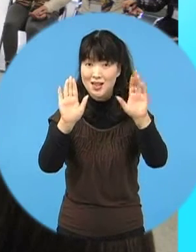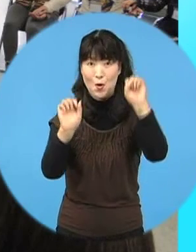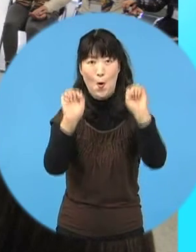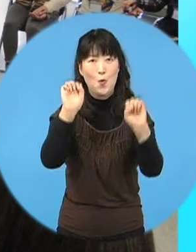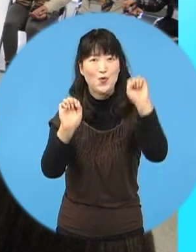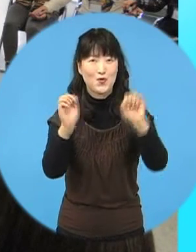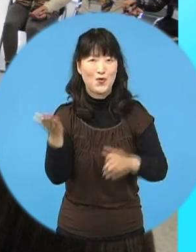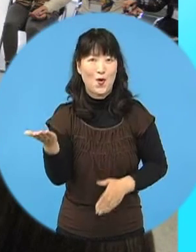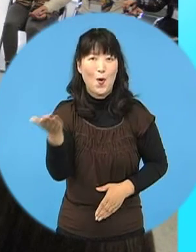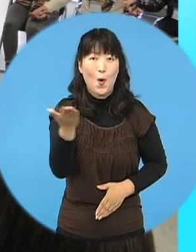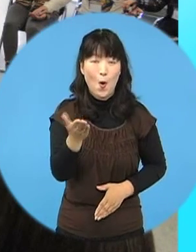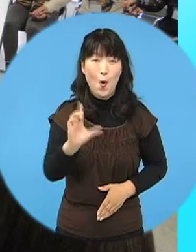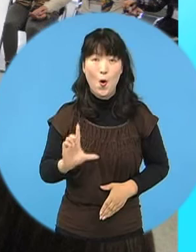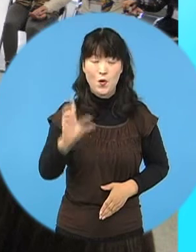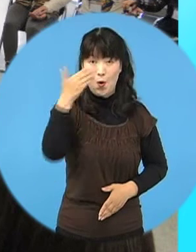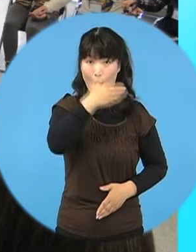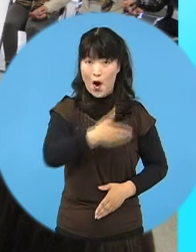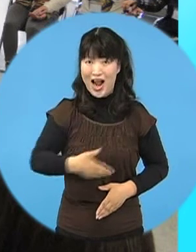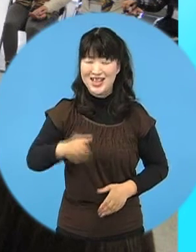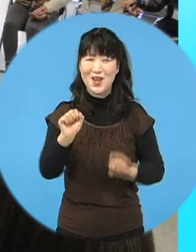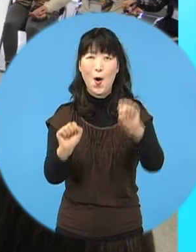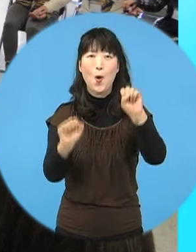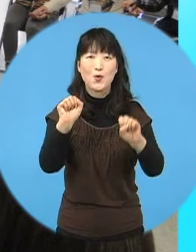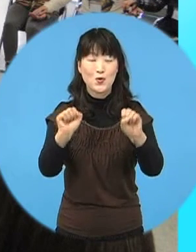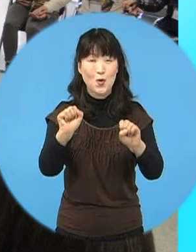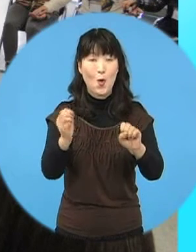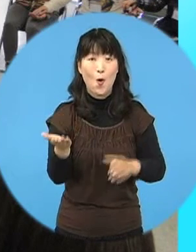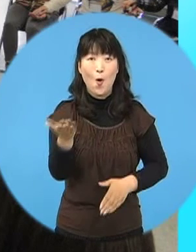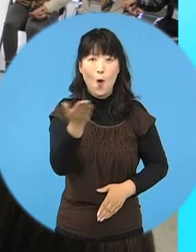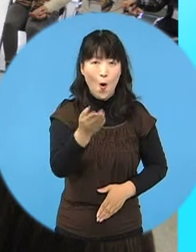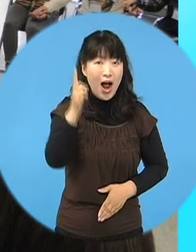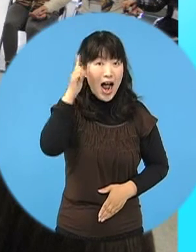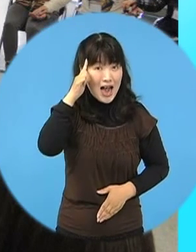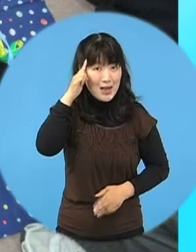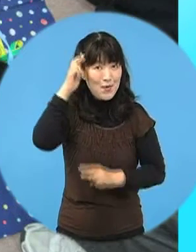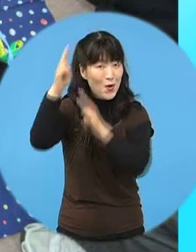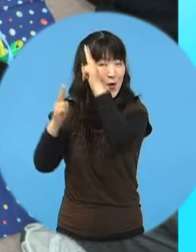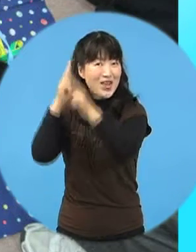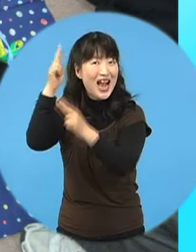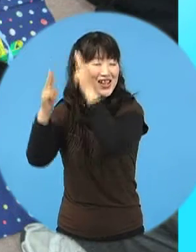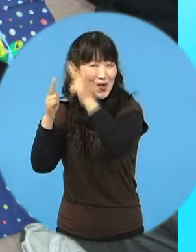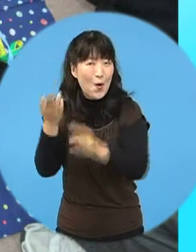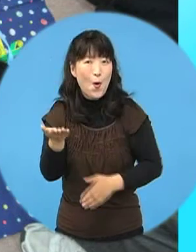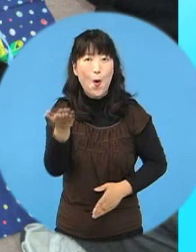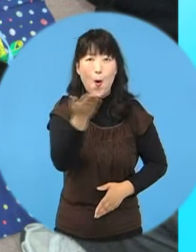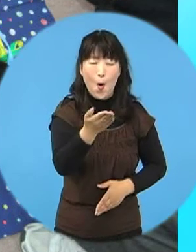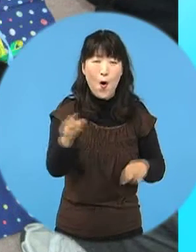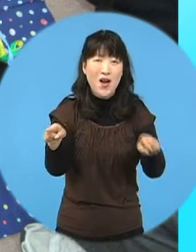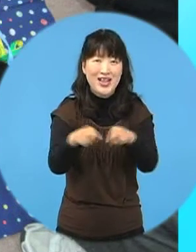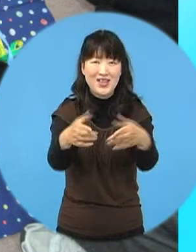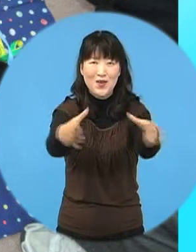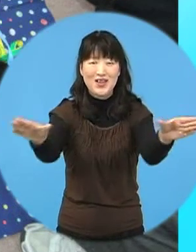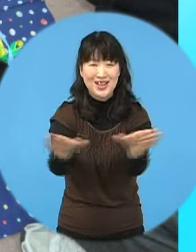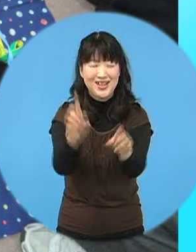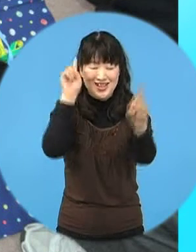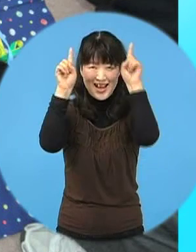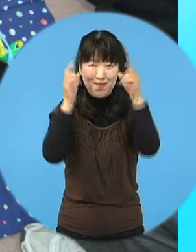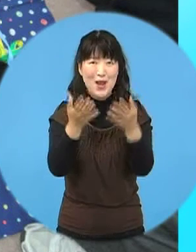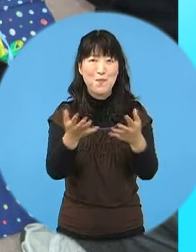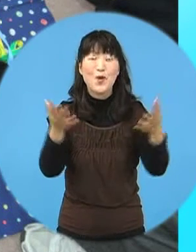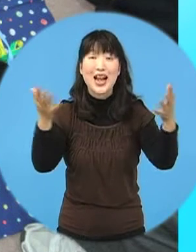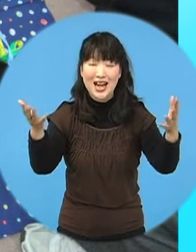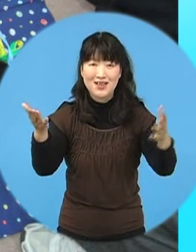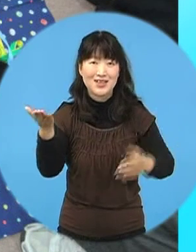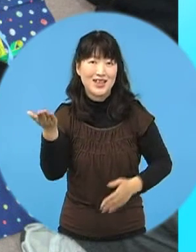、上半身の運動、そして頭の体操、そしてみんなでこう集団ゲームで盛り上がるってい